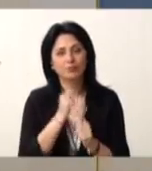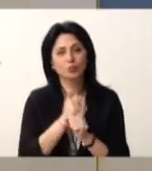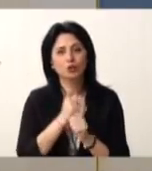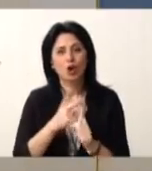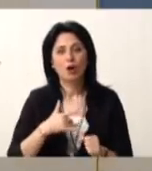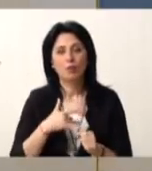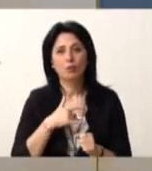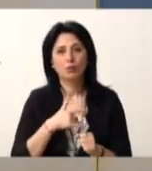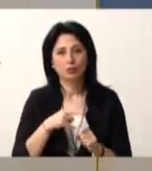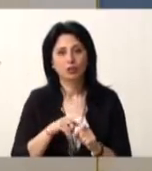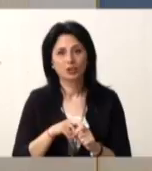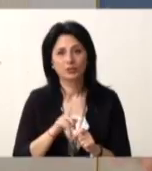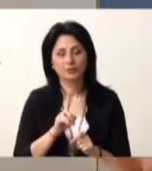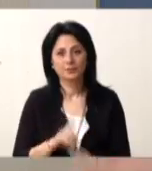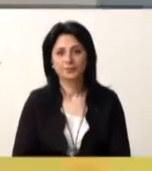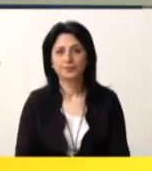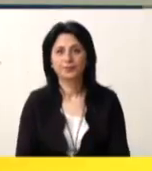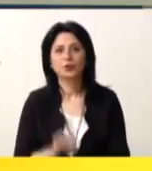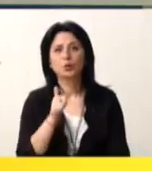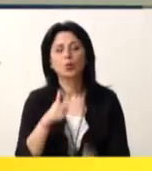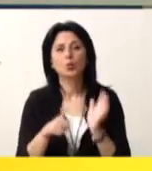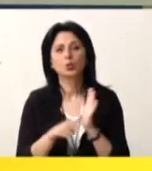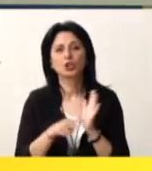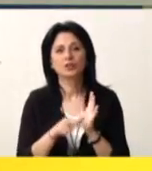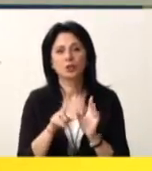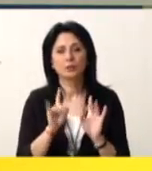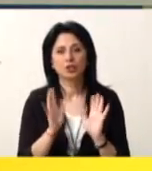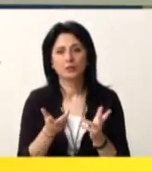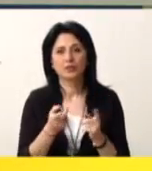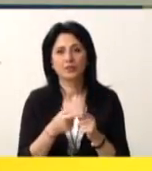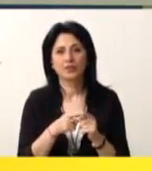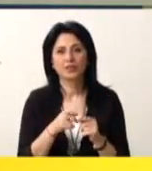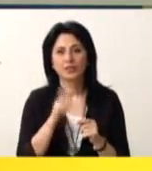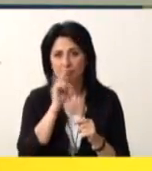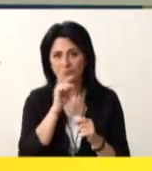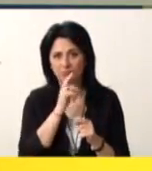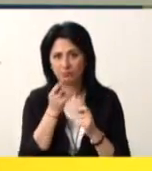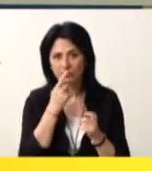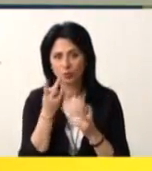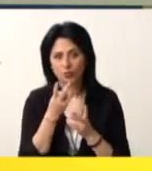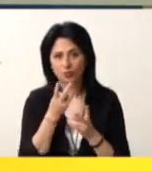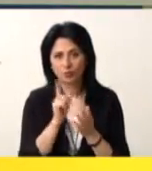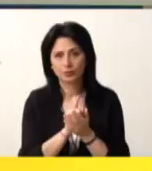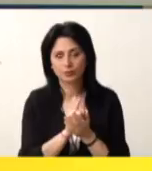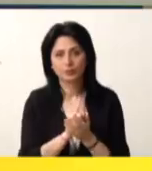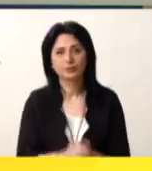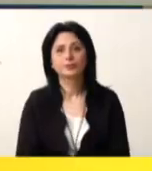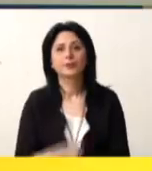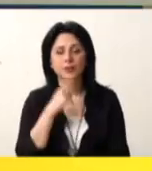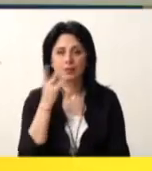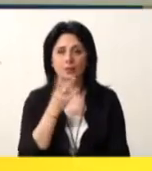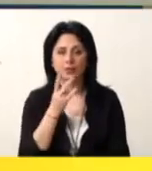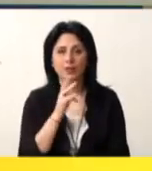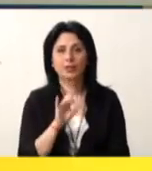და შემაწუხებელი ხდება. როგორ უნდა უშველოს ასეთ შემთხვევაში? მედიკამენტებით შეიძლება ამ პრობლემის გამოსწორება? რა თქმა